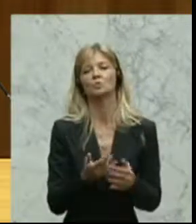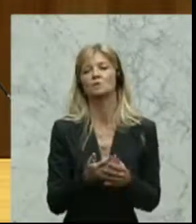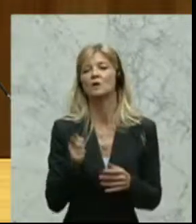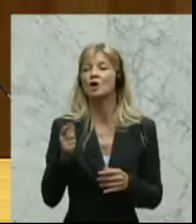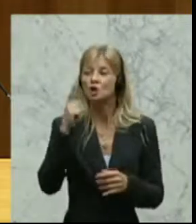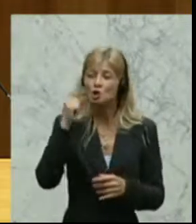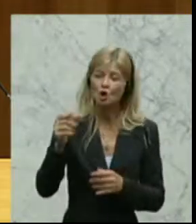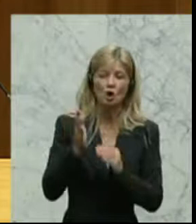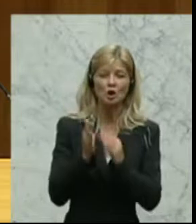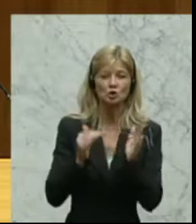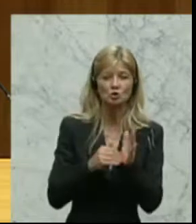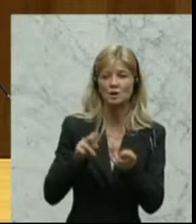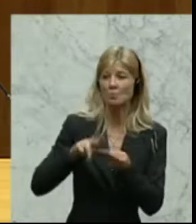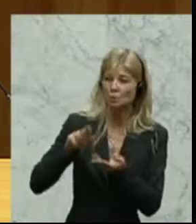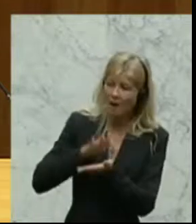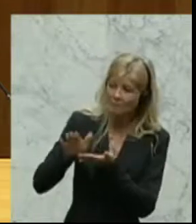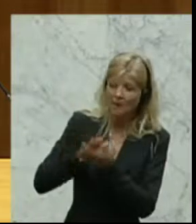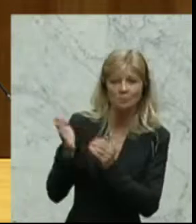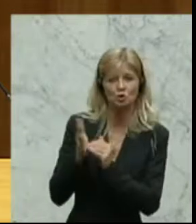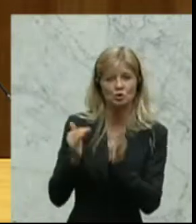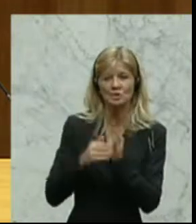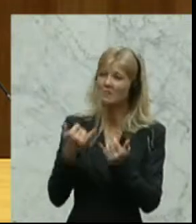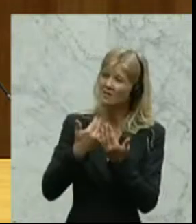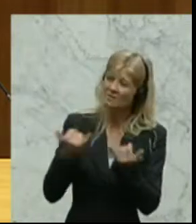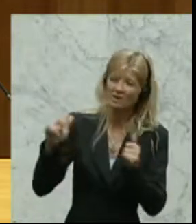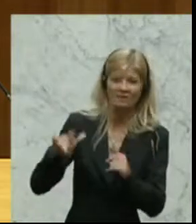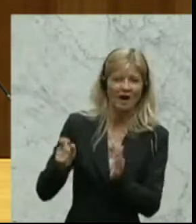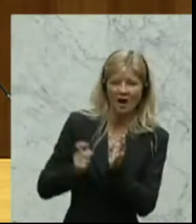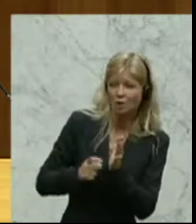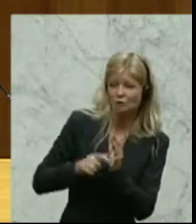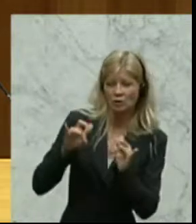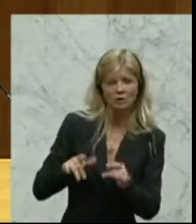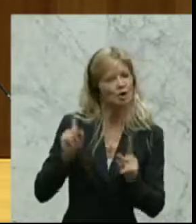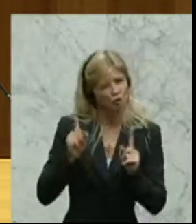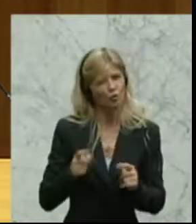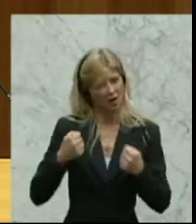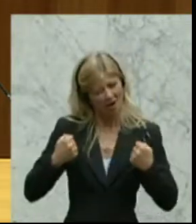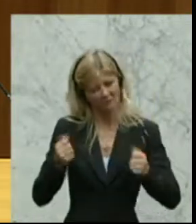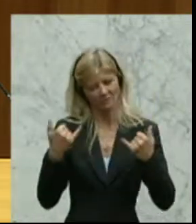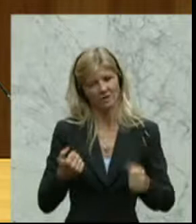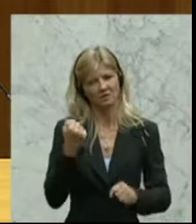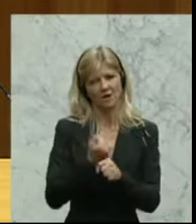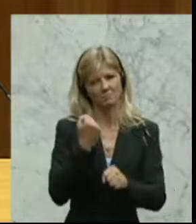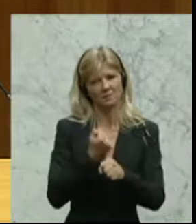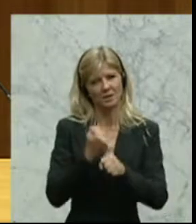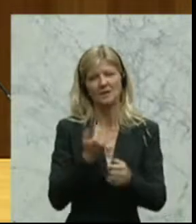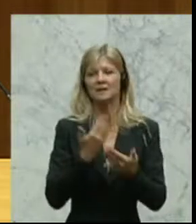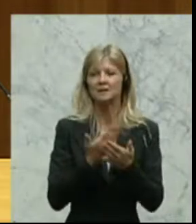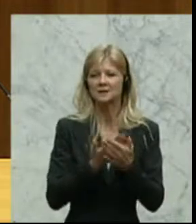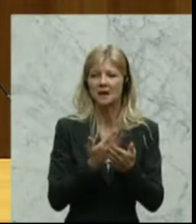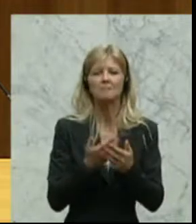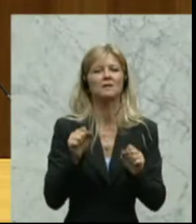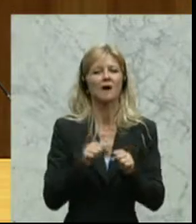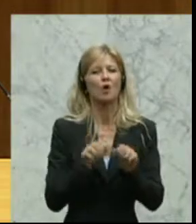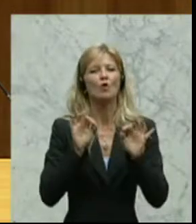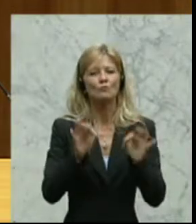für ein Österreich der Unternehmerinnen und vor allem auch eine Europäische Union der Gründerinnen zu sorgen, wie das Kollege